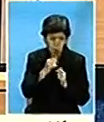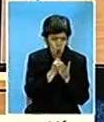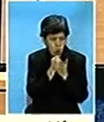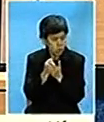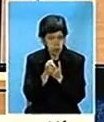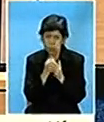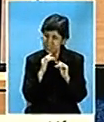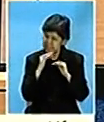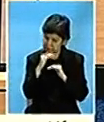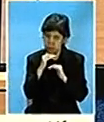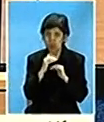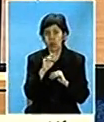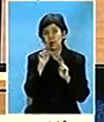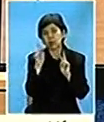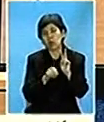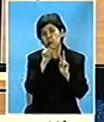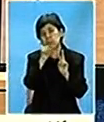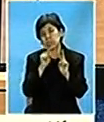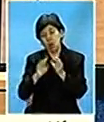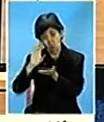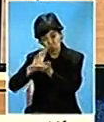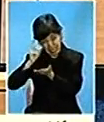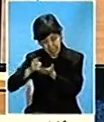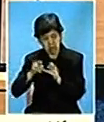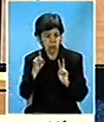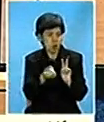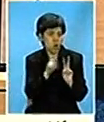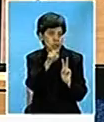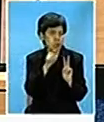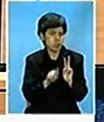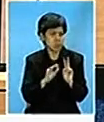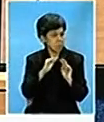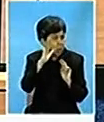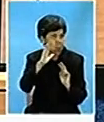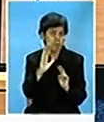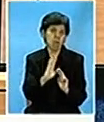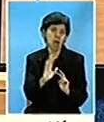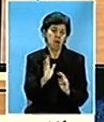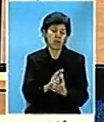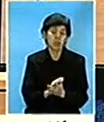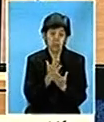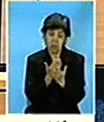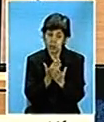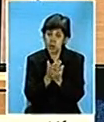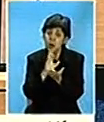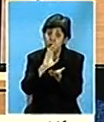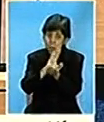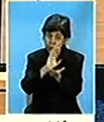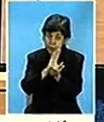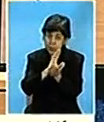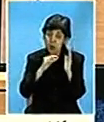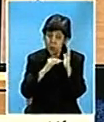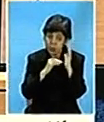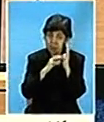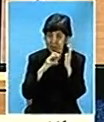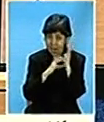ควรจะเกินร้อยละ2ของงบประมาณรายจ่ายประจำปีนอกจากนี้วงเงินงบกลางแม้จะมีสั